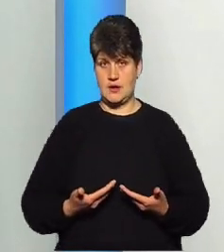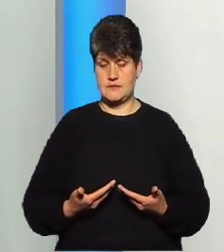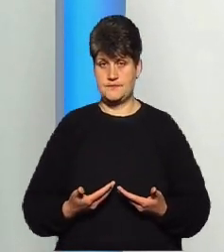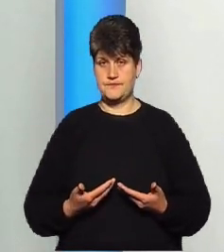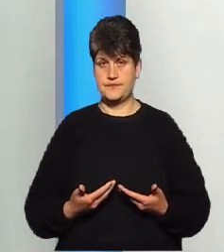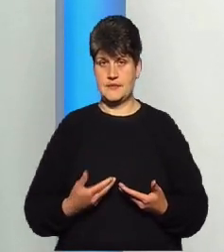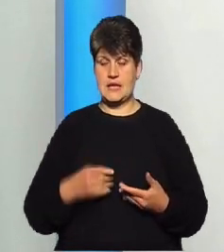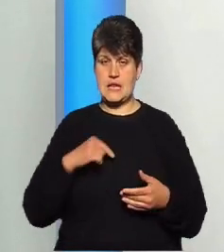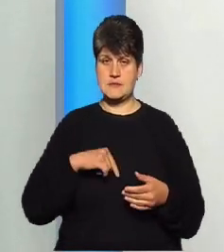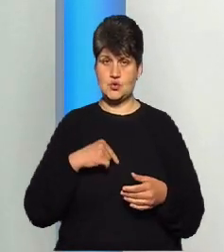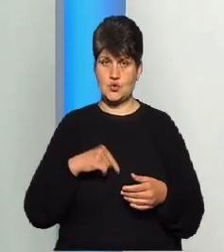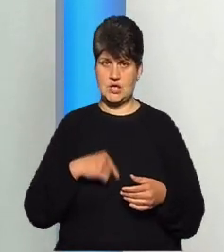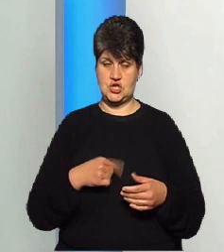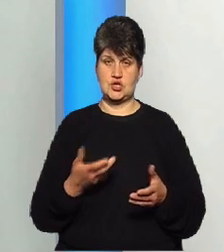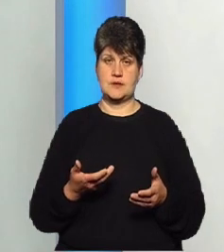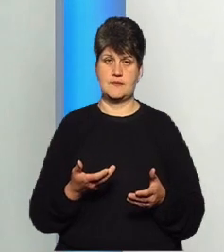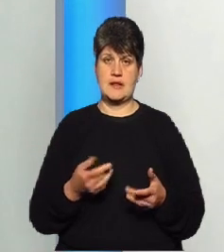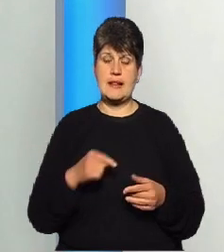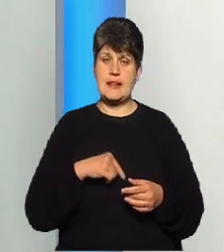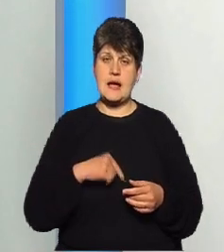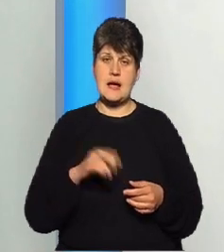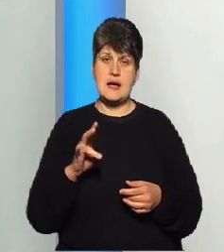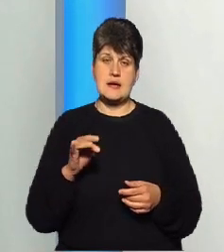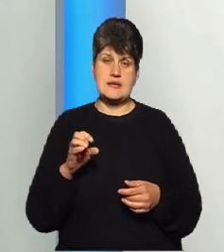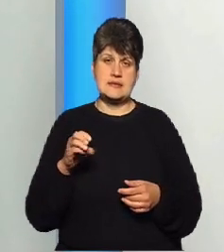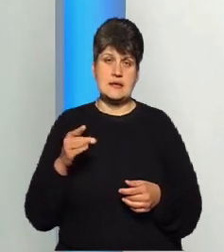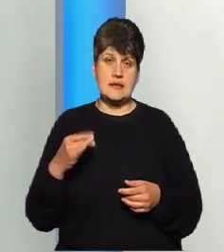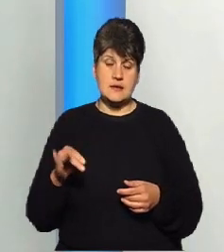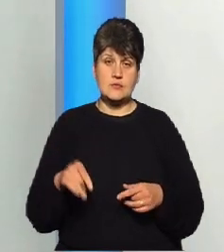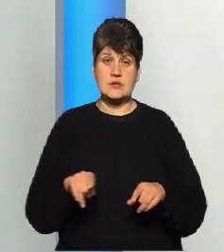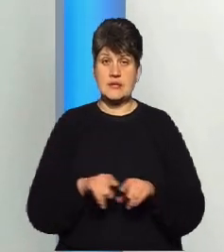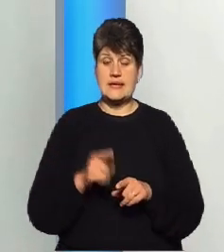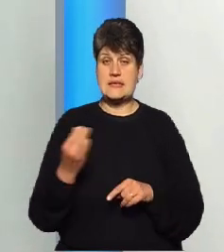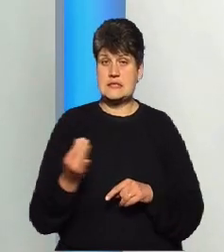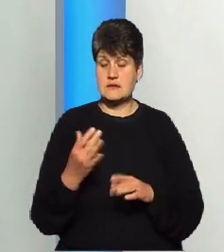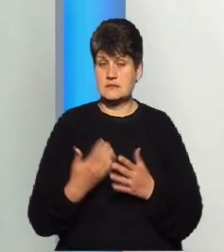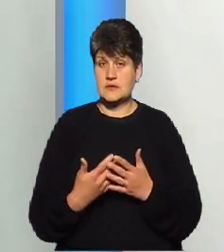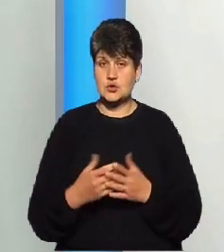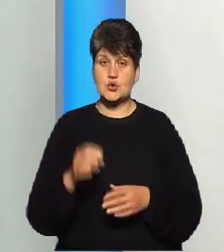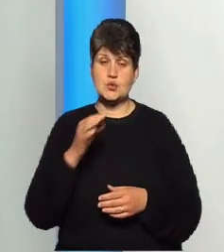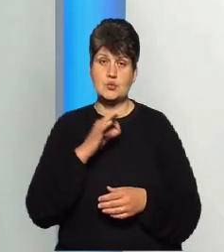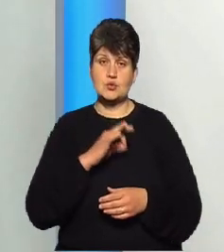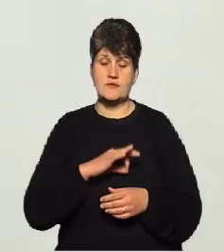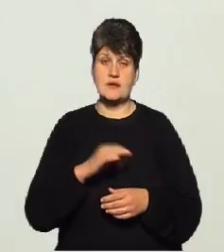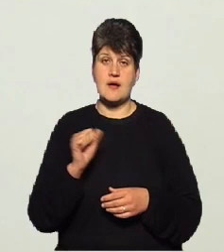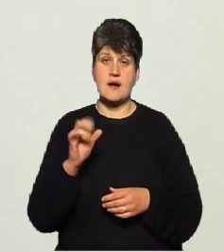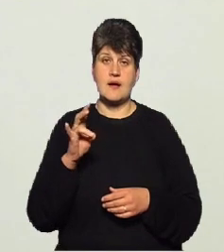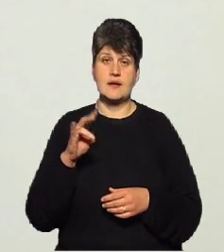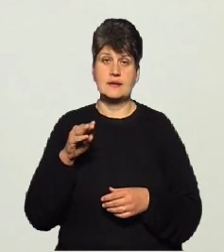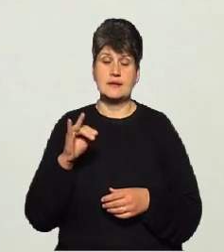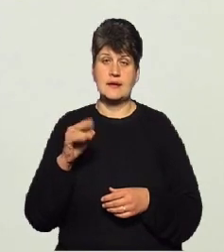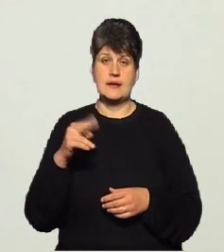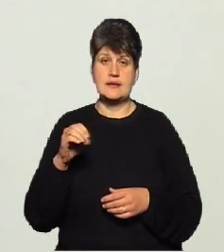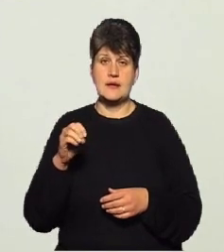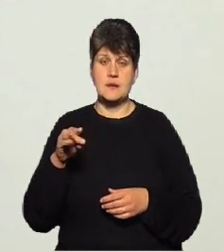отакий настрій, тому що от така цікава статистика, що споживання антидепресантів в світі у зв'язку з коронавірусом, з